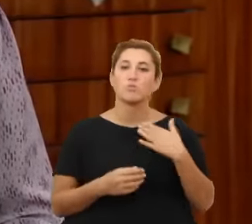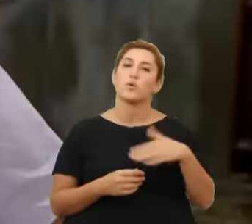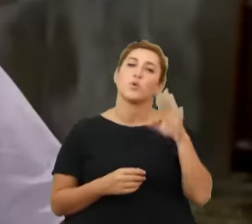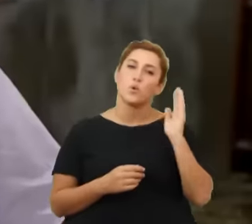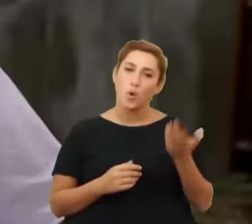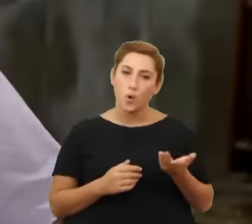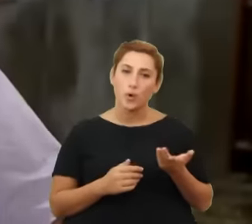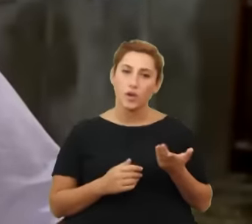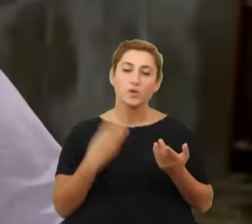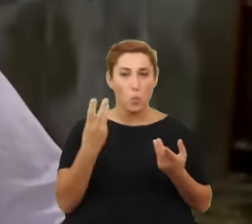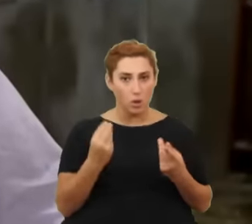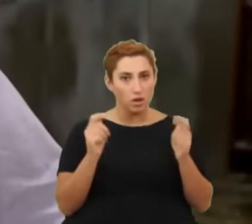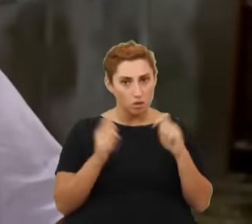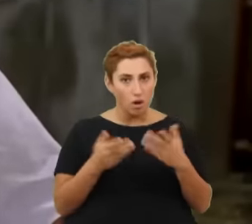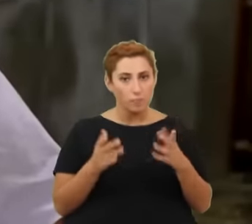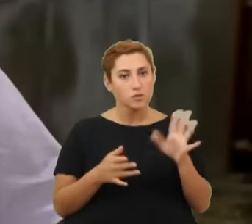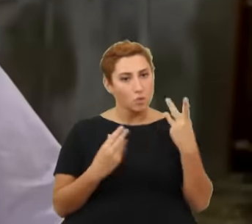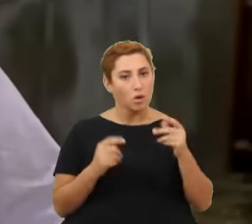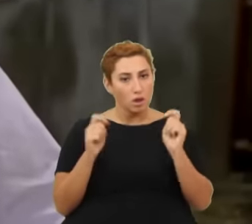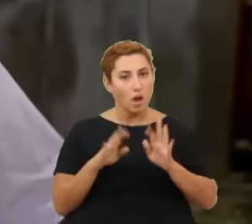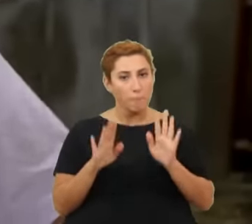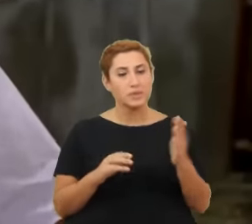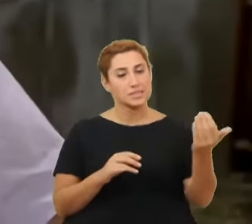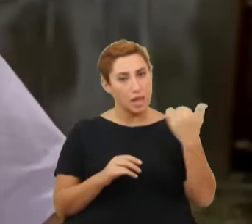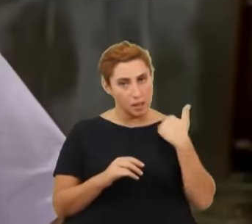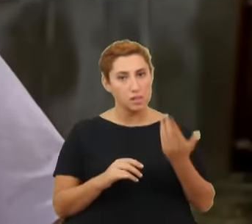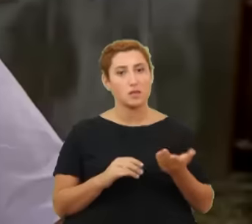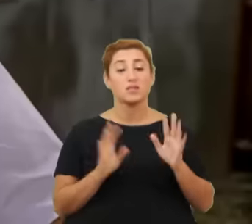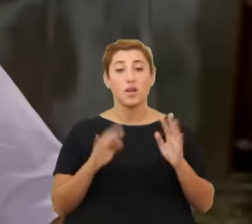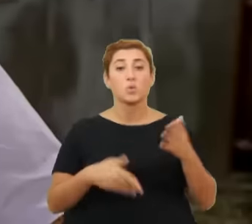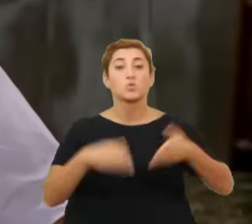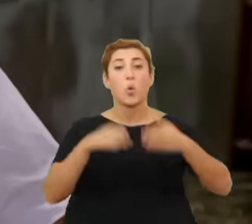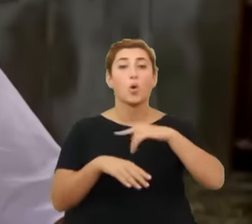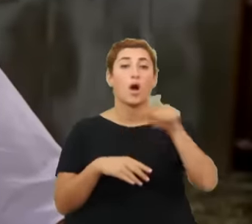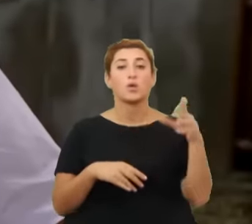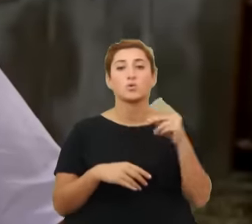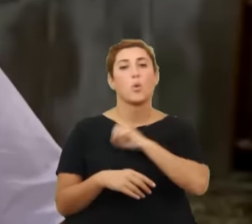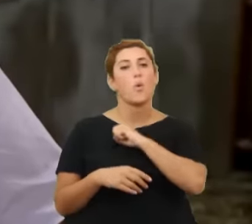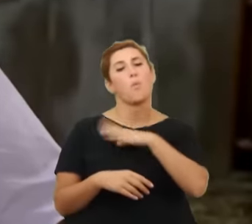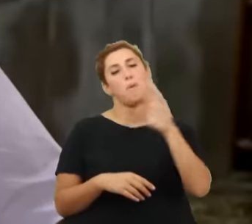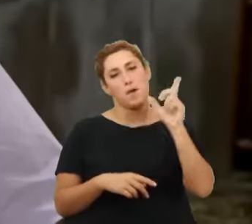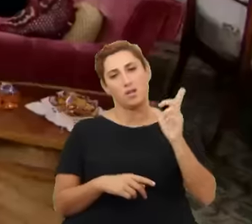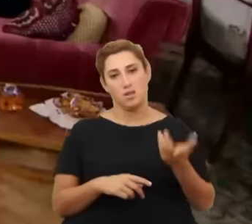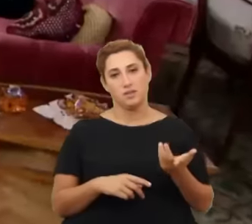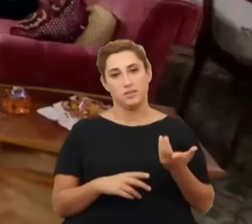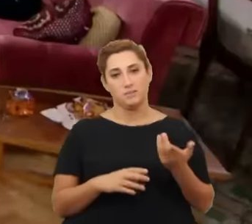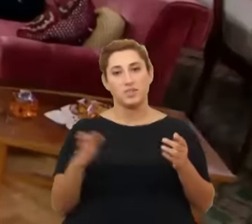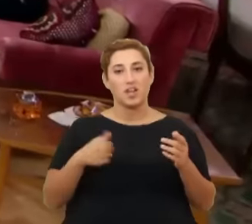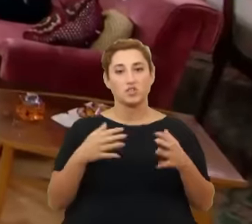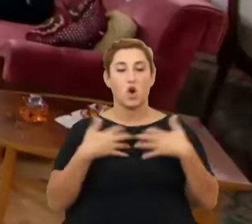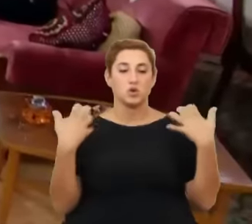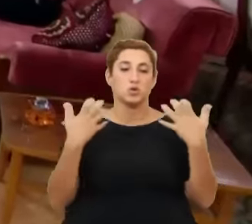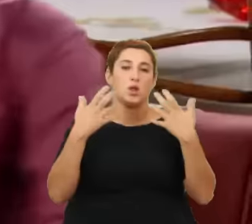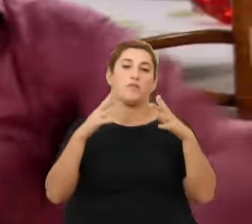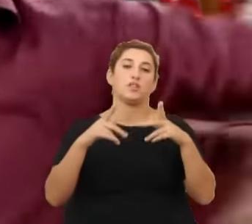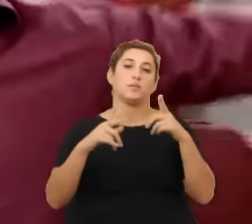ya, çok iyi yaptınız. Gayet iyi yaptınız gelmekle. Ya sokaklardan da o kadar korkmamak lazım ya. Yanınızda aslan